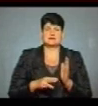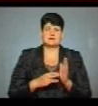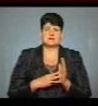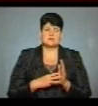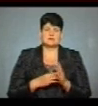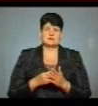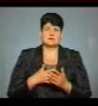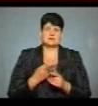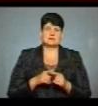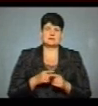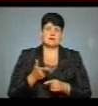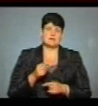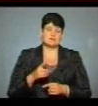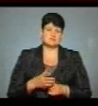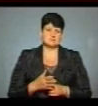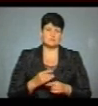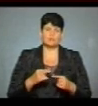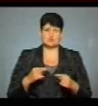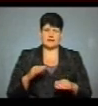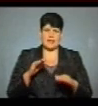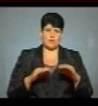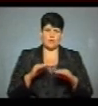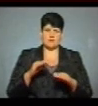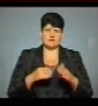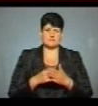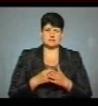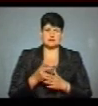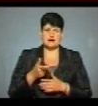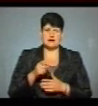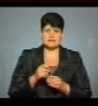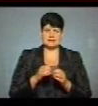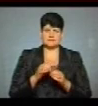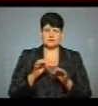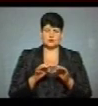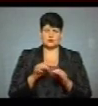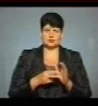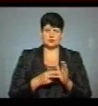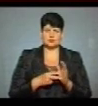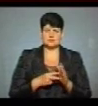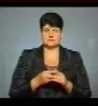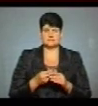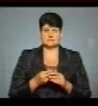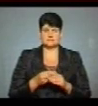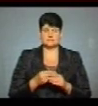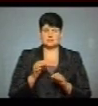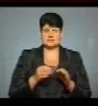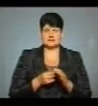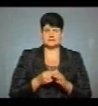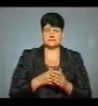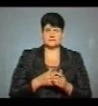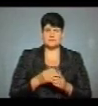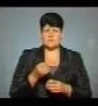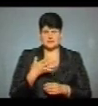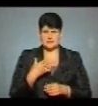займає вартість природного газу. Будь-яке коливання вартості газу на 10%, то 7% тарифу. А наші проекти